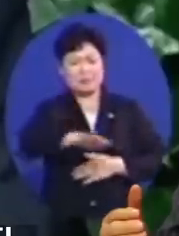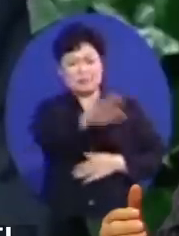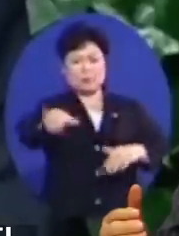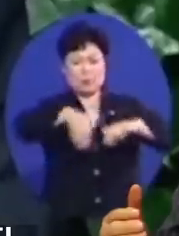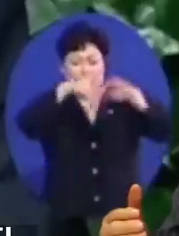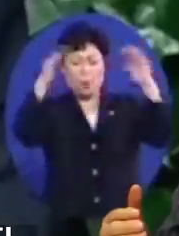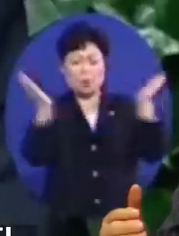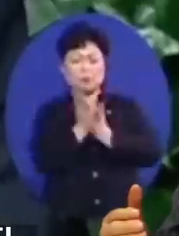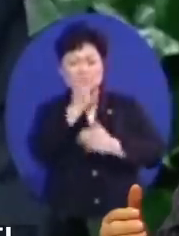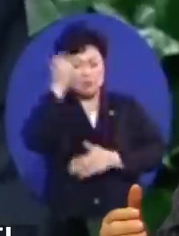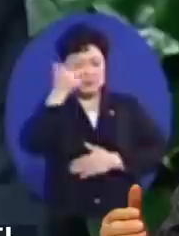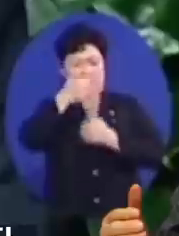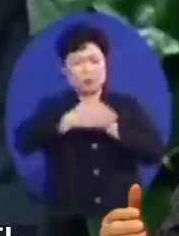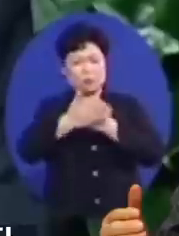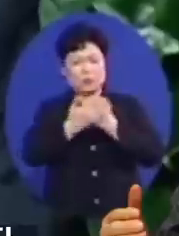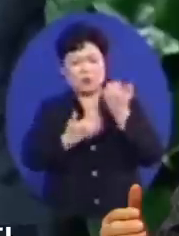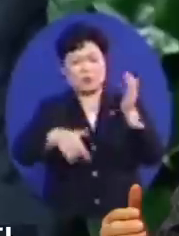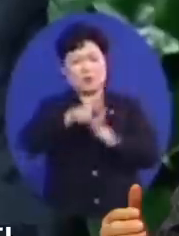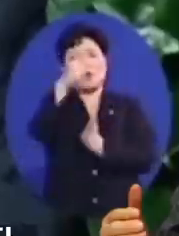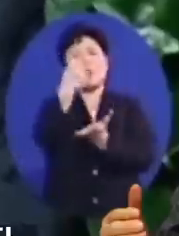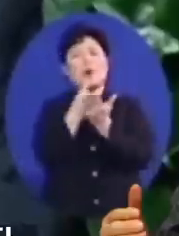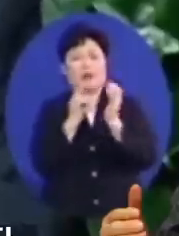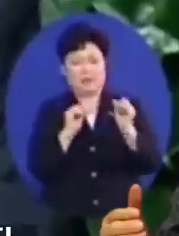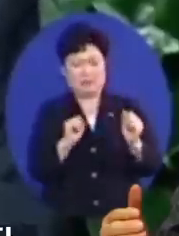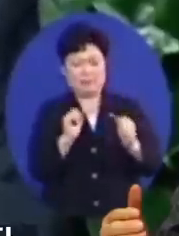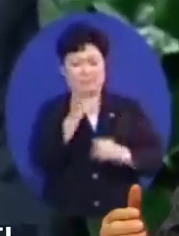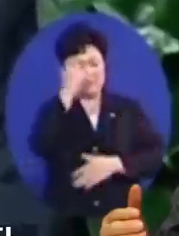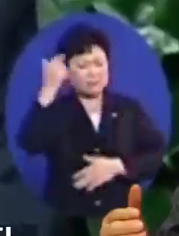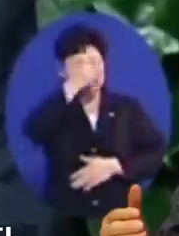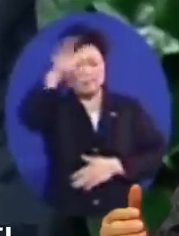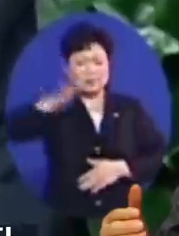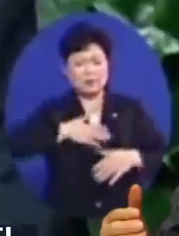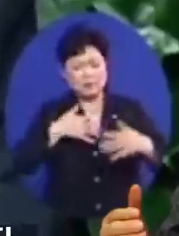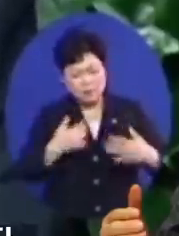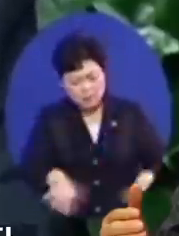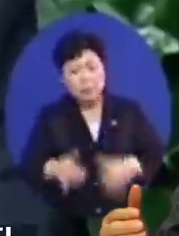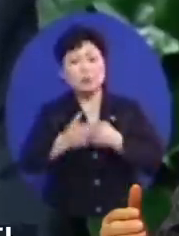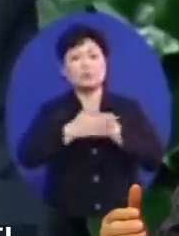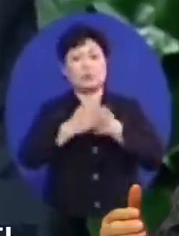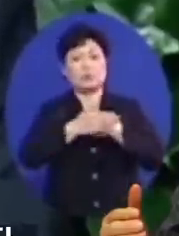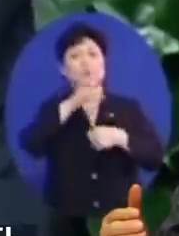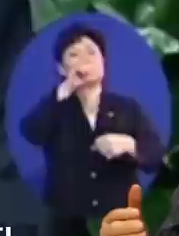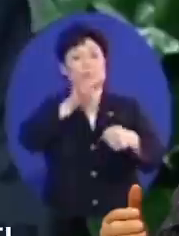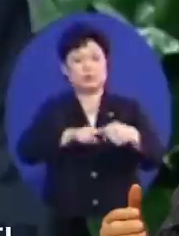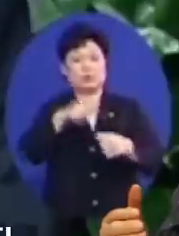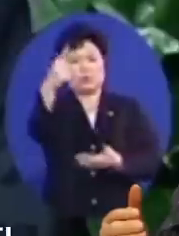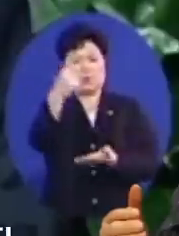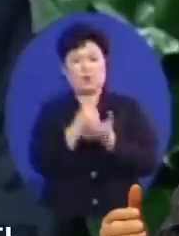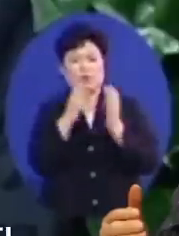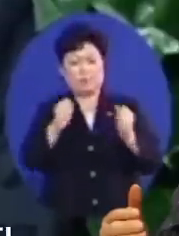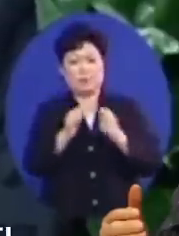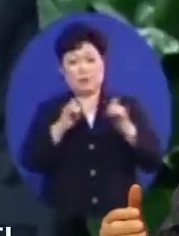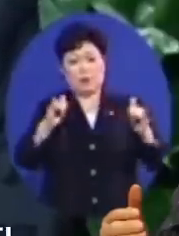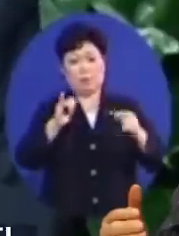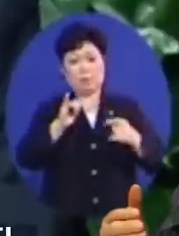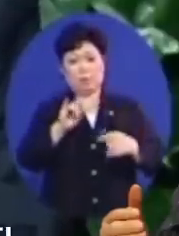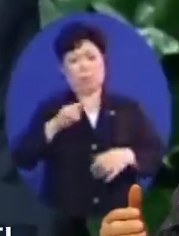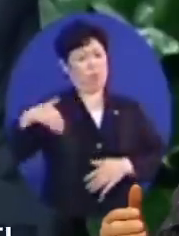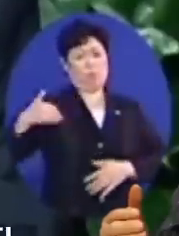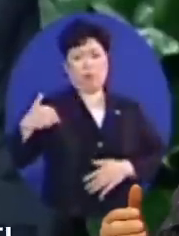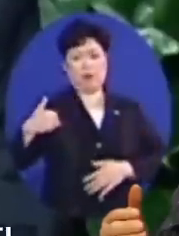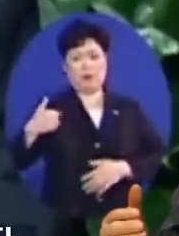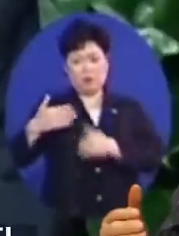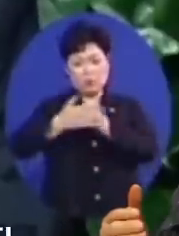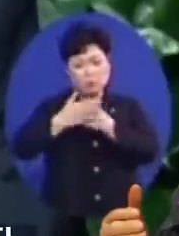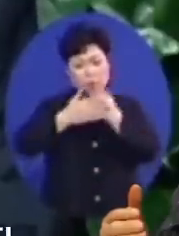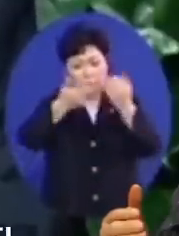위해서 우리와 같이 계십니다. 성령도 우리 연약함을 도우신다고 말한 것입니다. 이것을 사람들은 모릅니다.